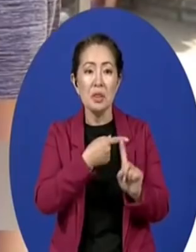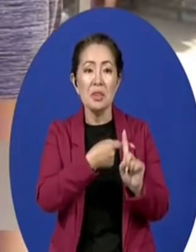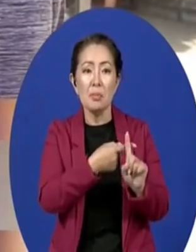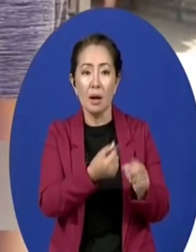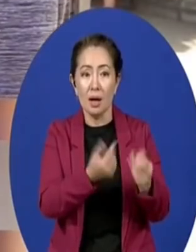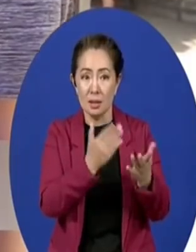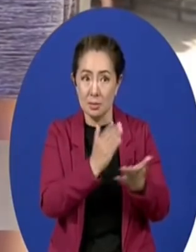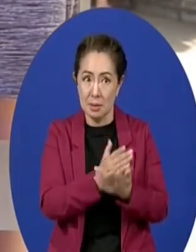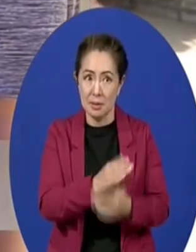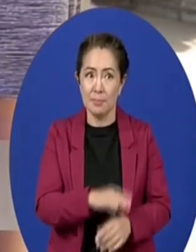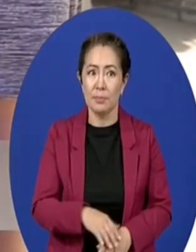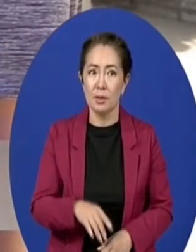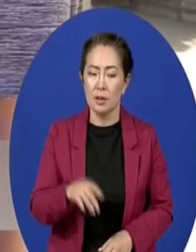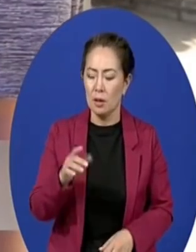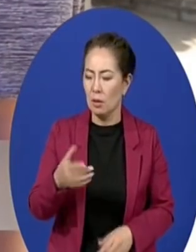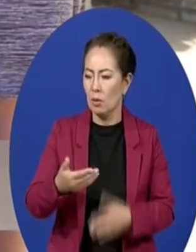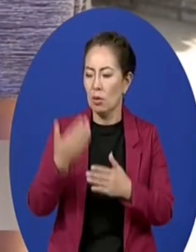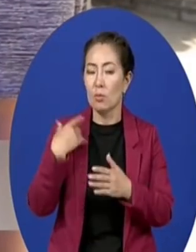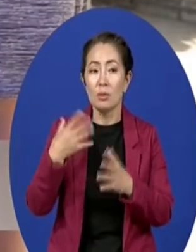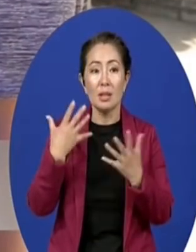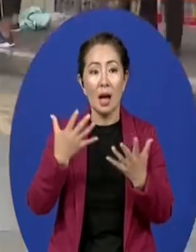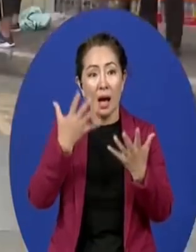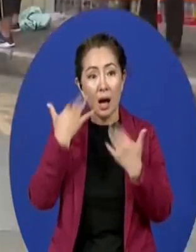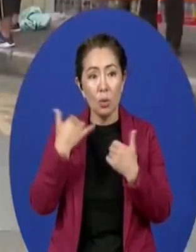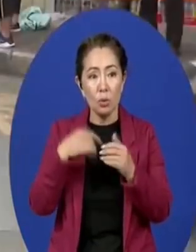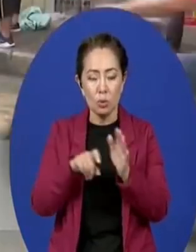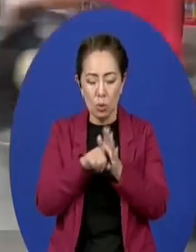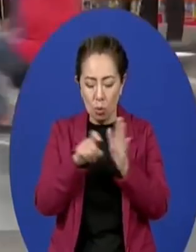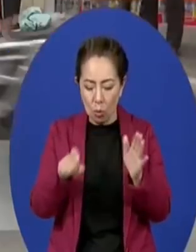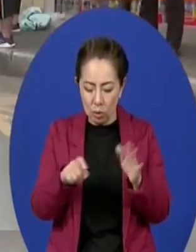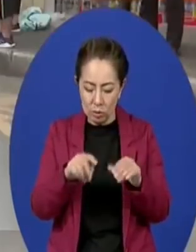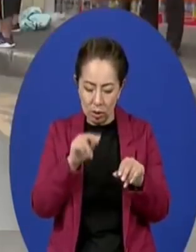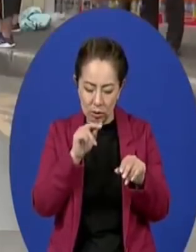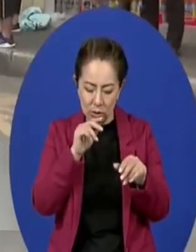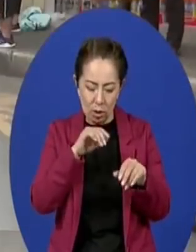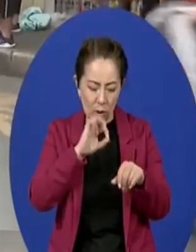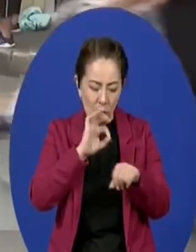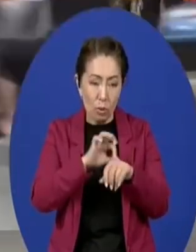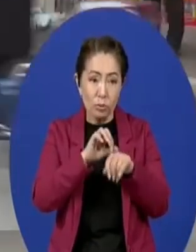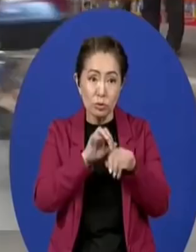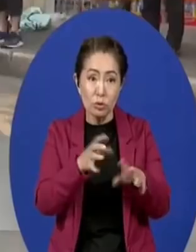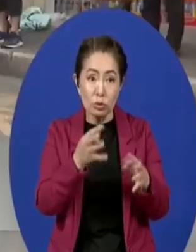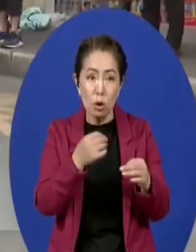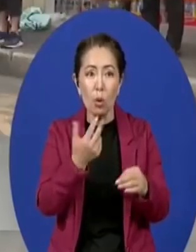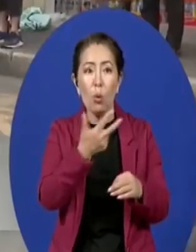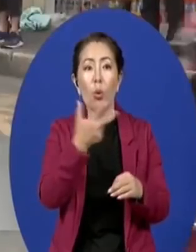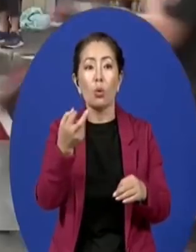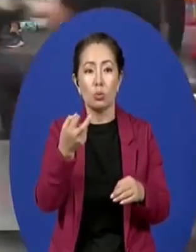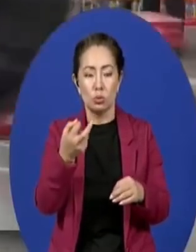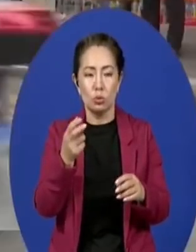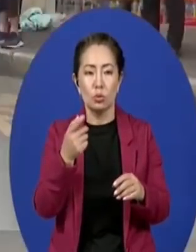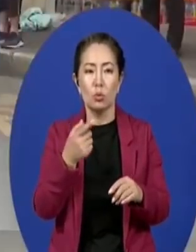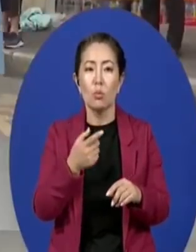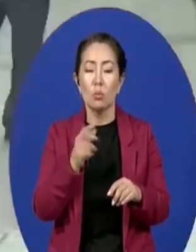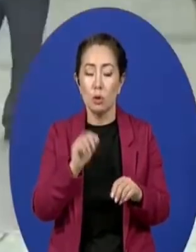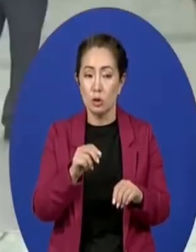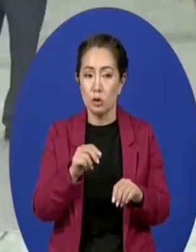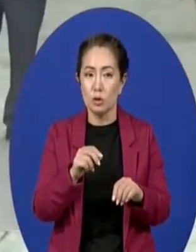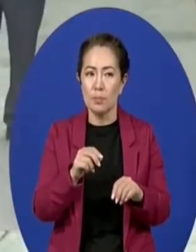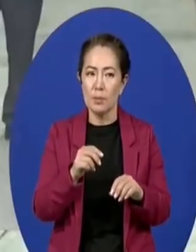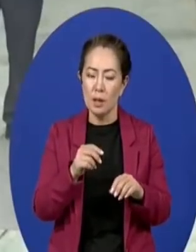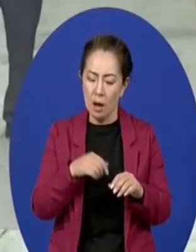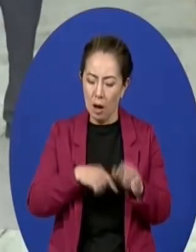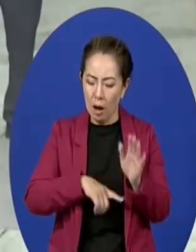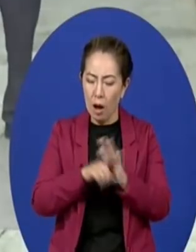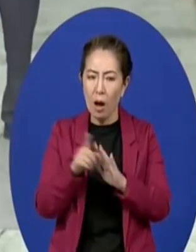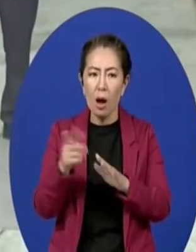илэрчээ. Өнгөрсөн 10 өдрийн дотор бүртгэгдсэн халдварын тохиолдлын тоо 300 болсон юм. Энэ удаагийн халдварын